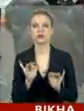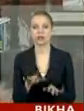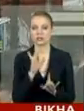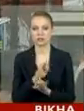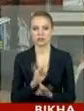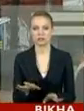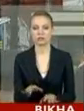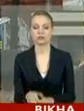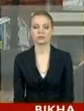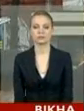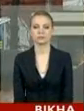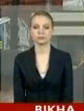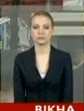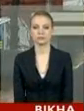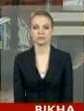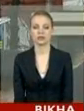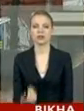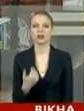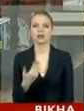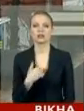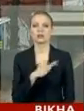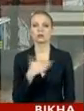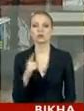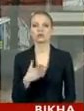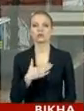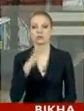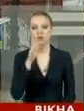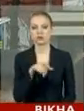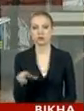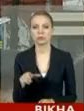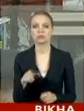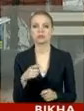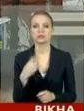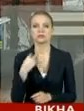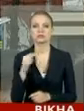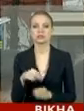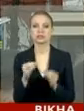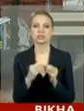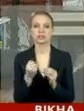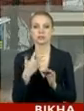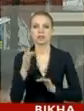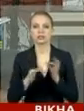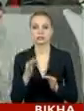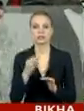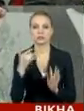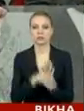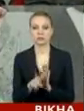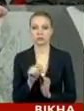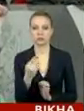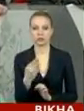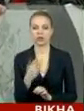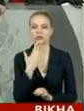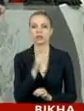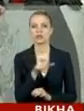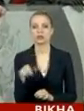буде. Нам не хочеться, щоб наші хлопці відсиділи 10-15 діб, невідомо за що.